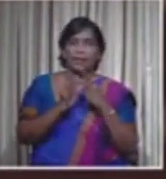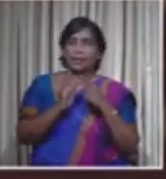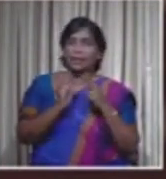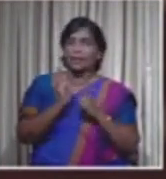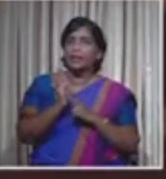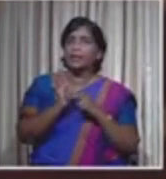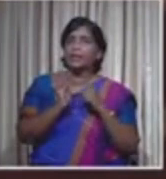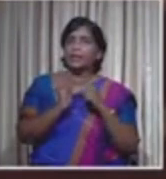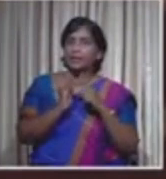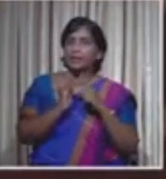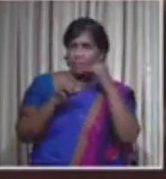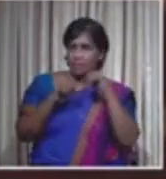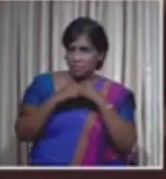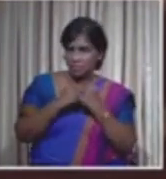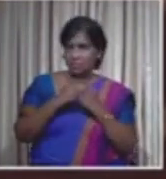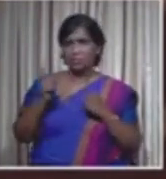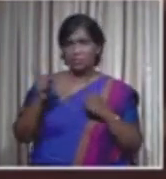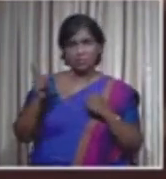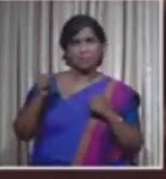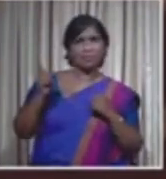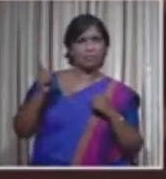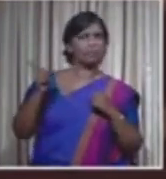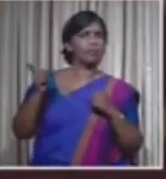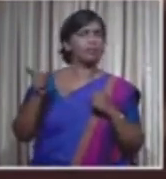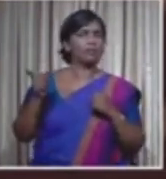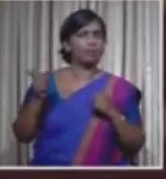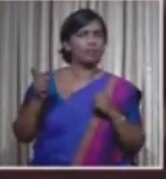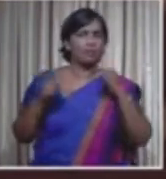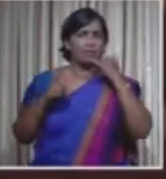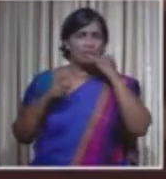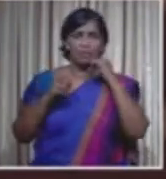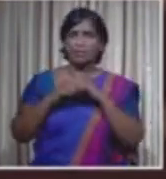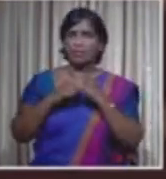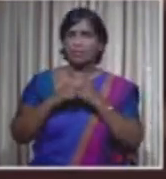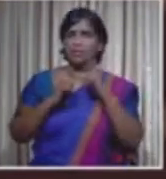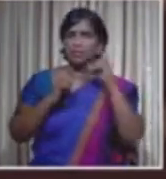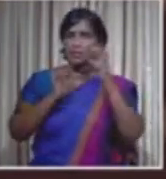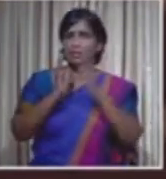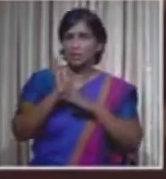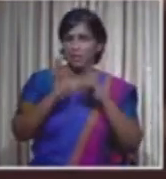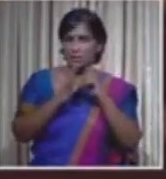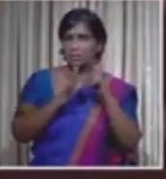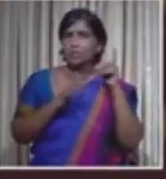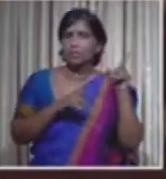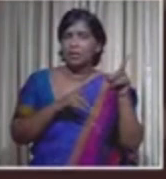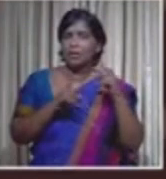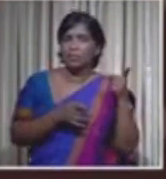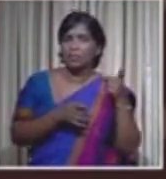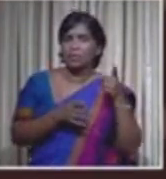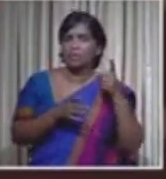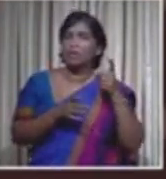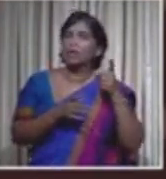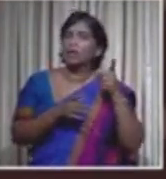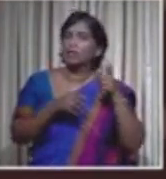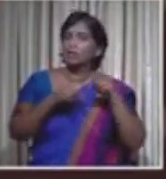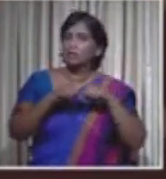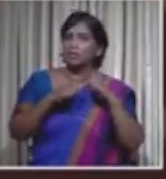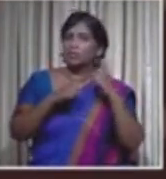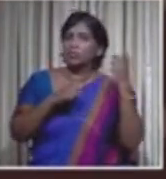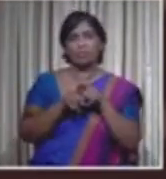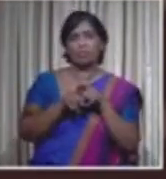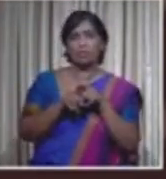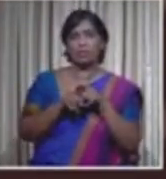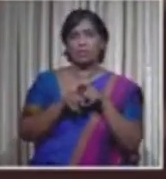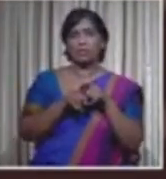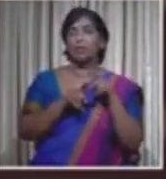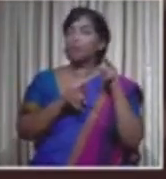හිතන්නේ සජබේ එහෙම නැත්තම් සජබේ එක එකක් තියෙනවා එක නගර සභාවක් අනිත් නගර සභාව රාජ්‍ය සභාව හවුෙන්නේ මේ මුස්ලිම් කොංග්‍රස්